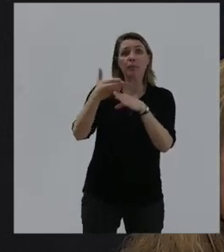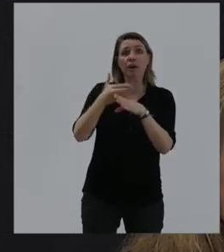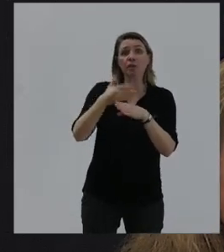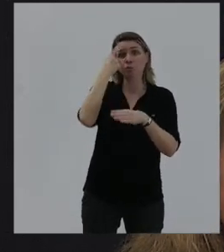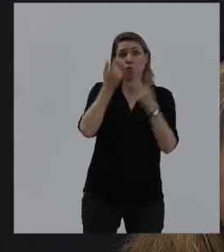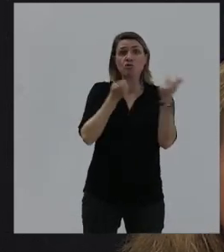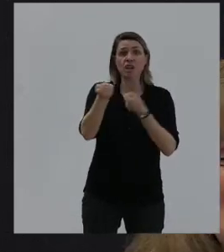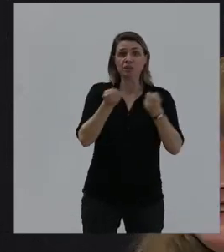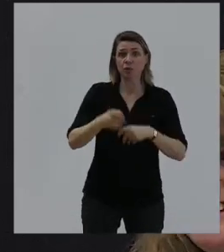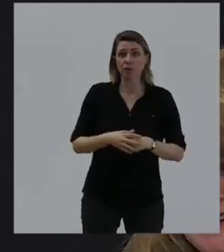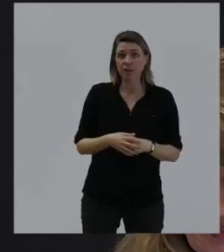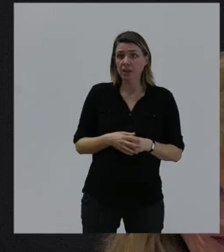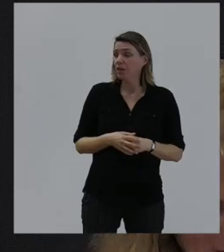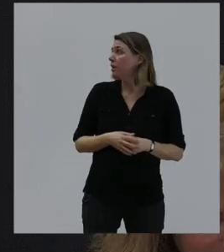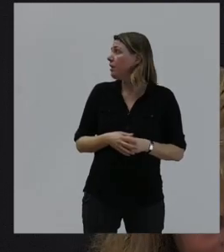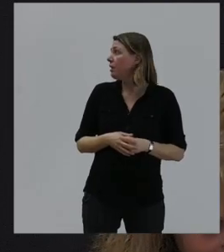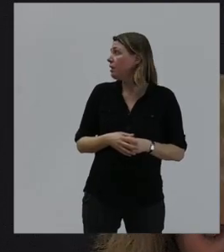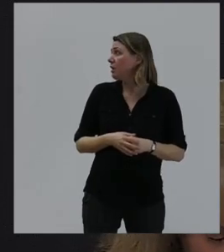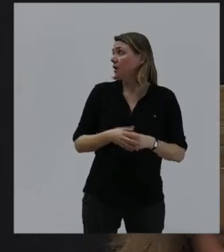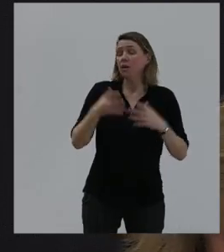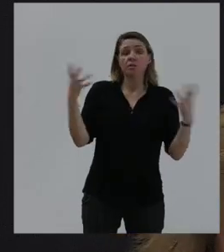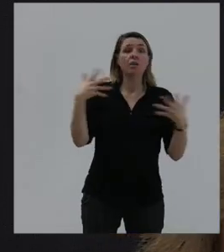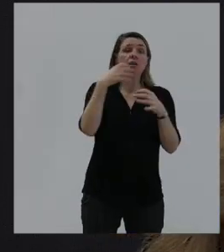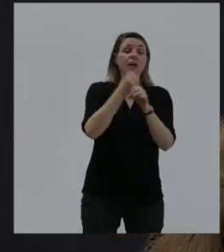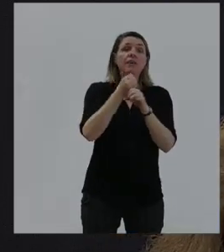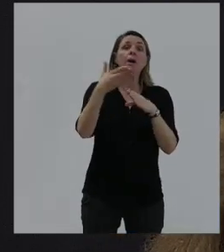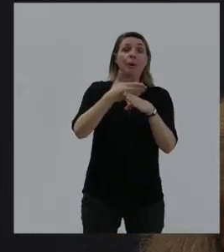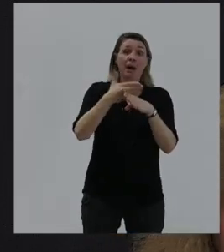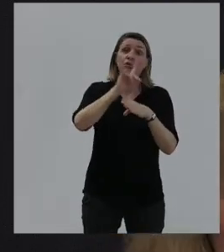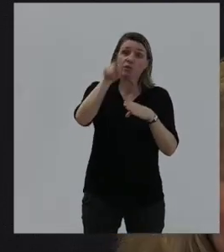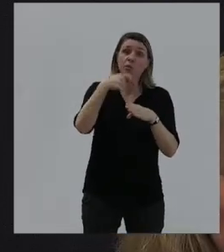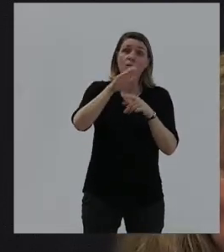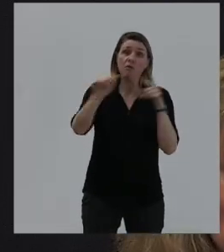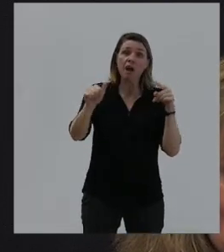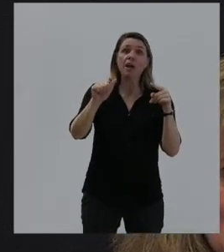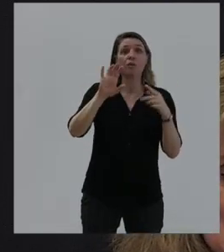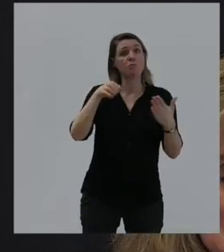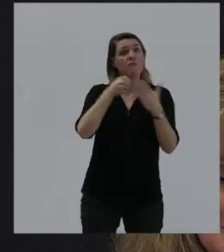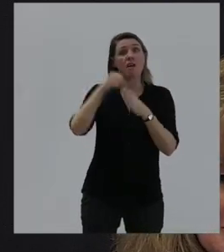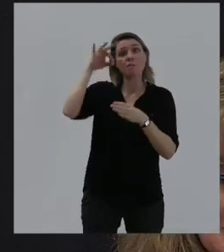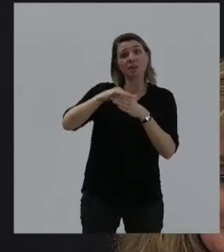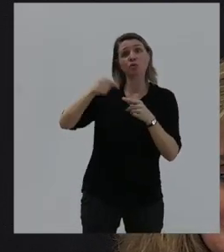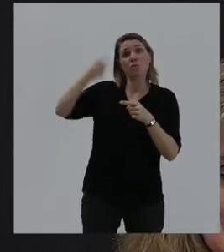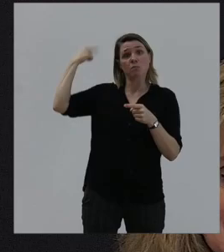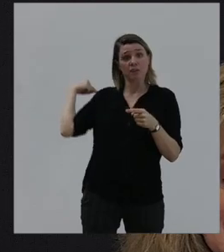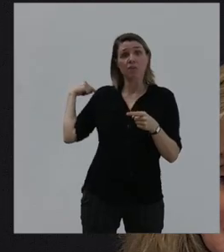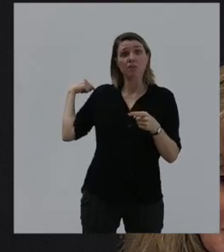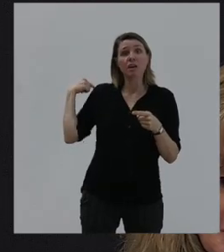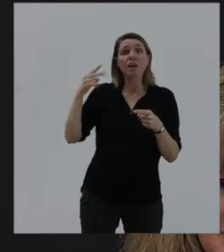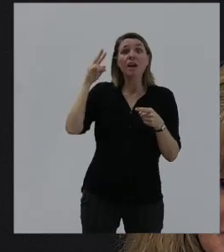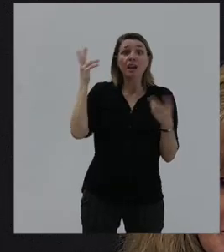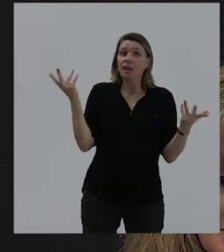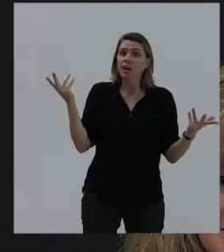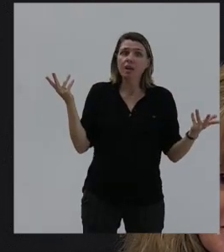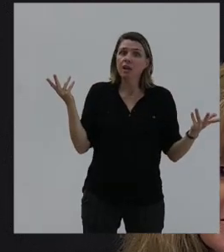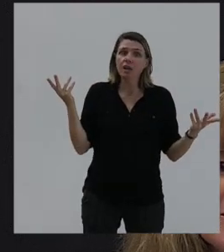de gestion, merci, pardon, excusez-moi. Les lignes directrices de gestion dans le travail préparatoire auraient dû être faits en fin de mandature précédente et où nous avons